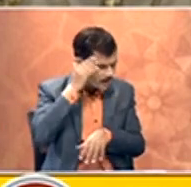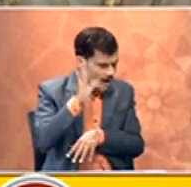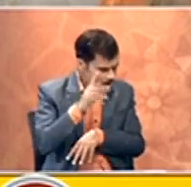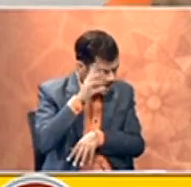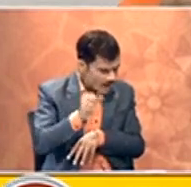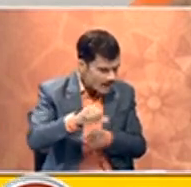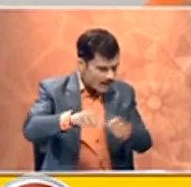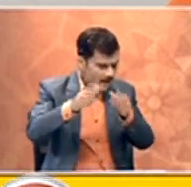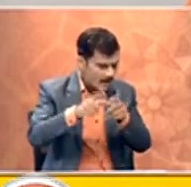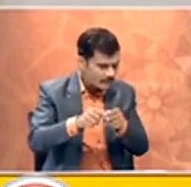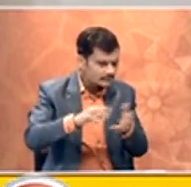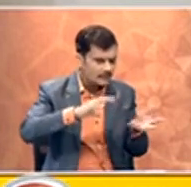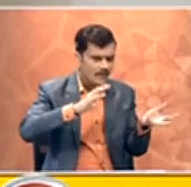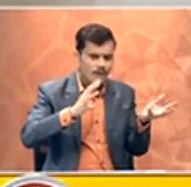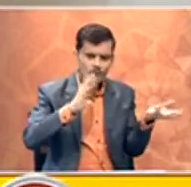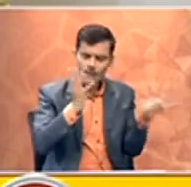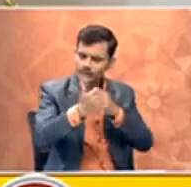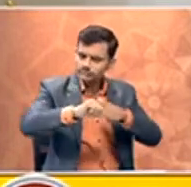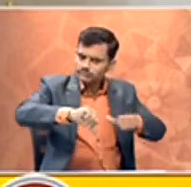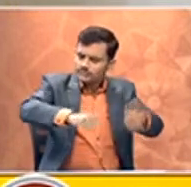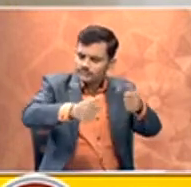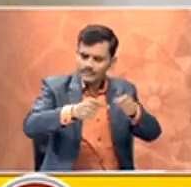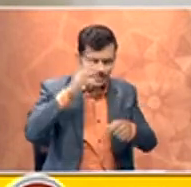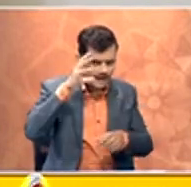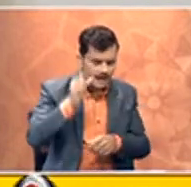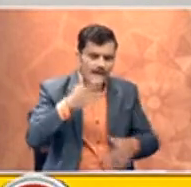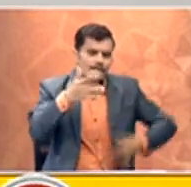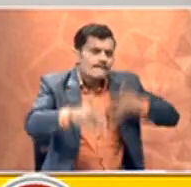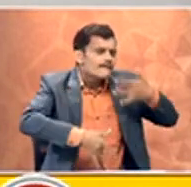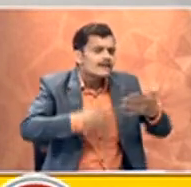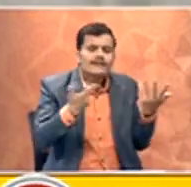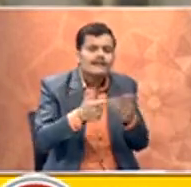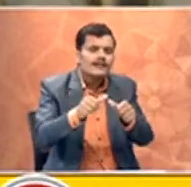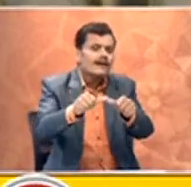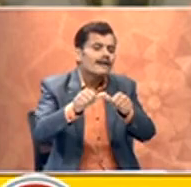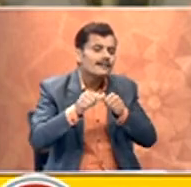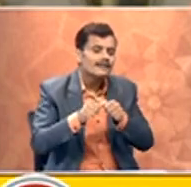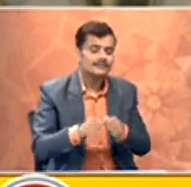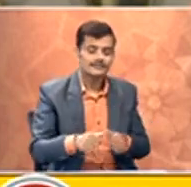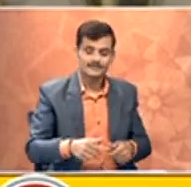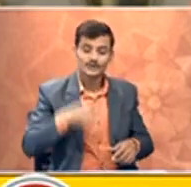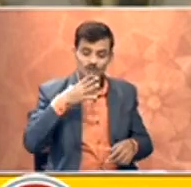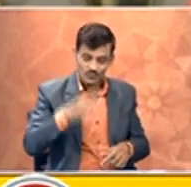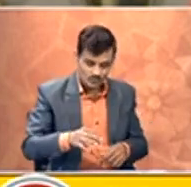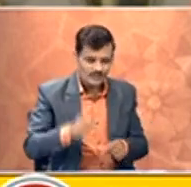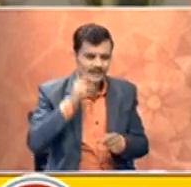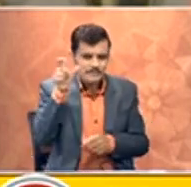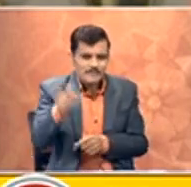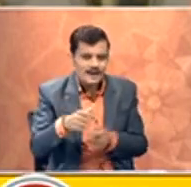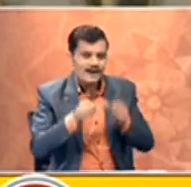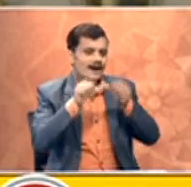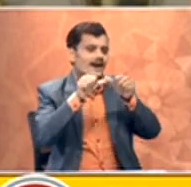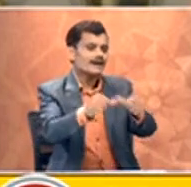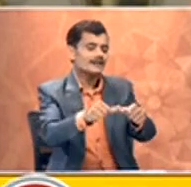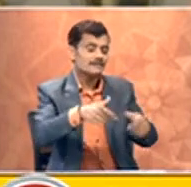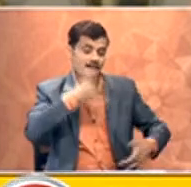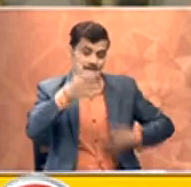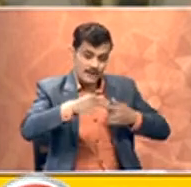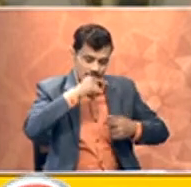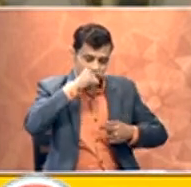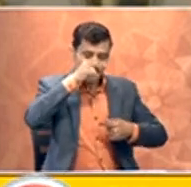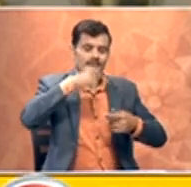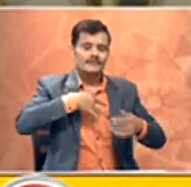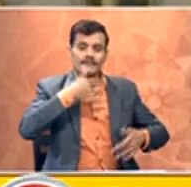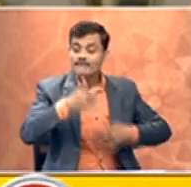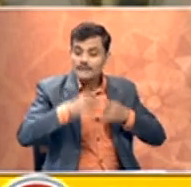और इतना बड़ा विजय प्राप्त किया तो महसूस क्या हो रहा है? और बहुत प्राउड फील कर रही थी मैं। मुझे इतना अच्छा लग रहा